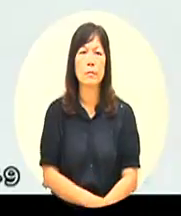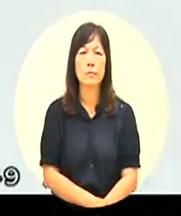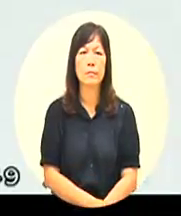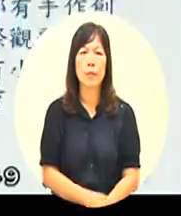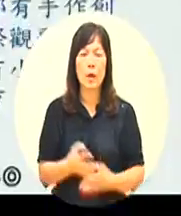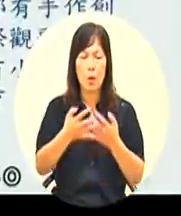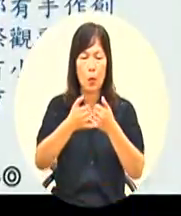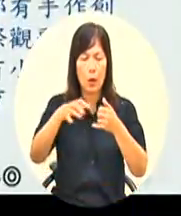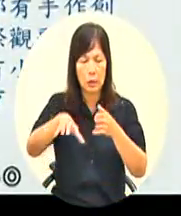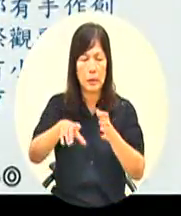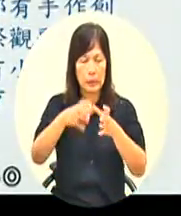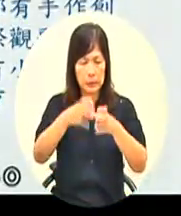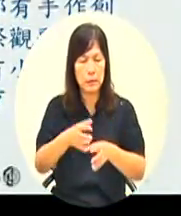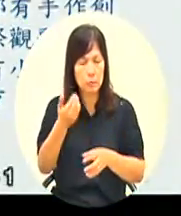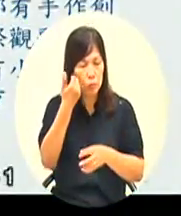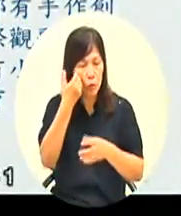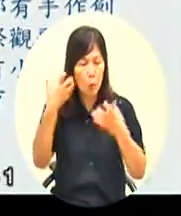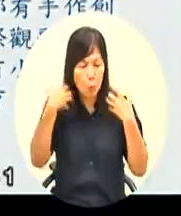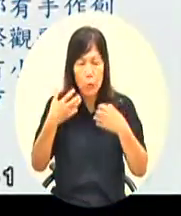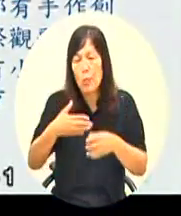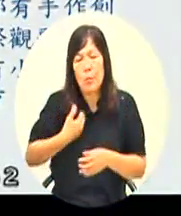网站的哈。